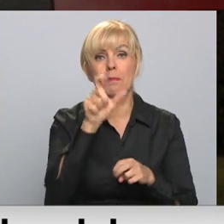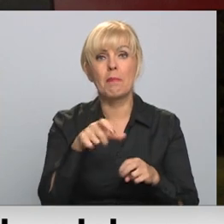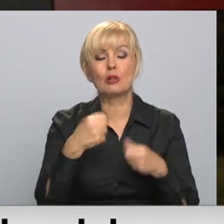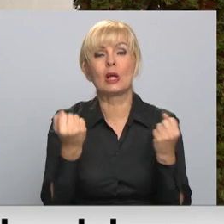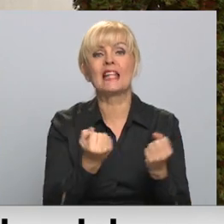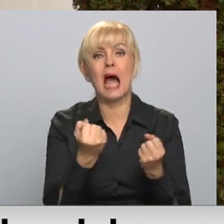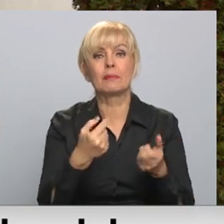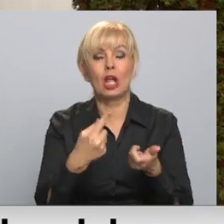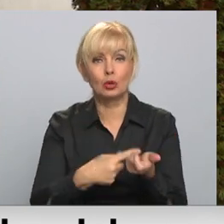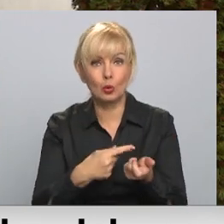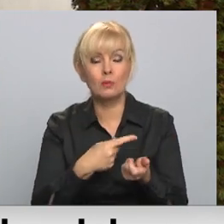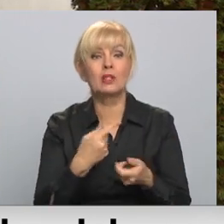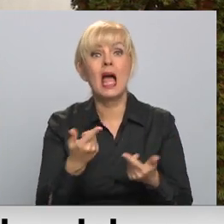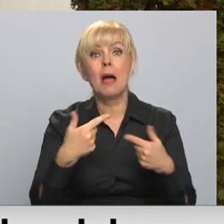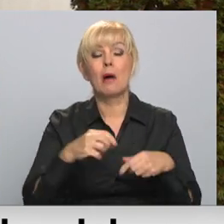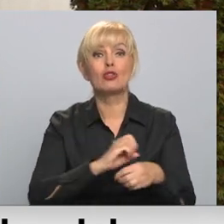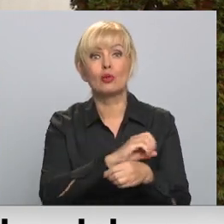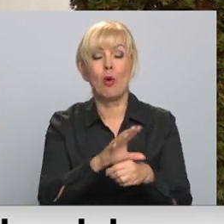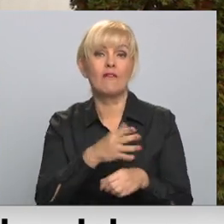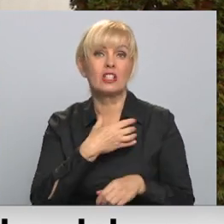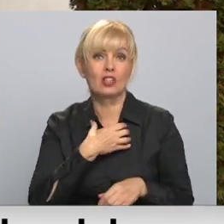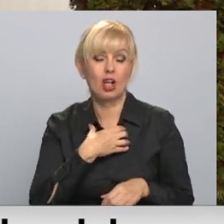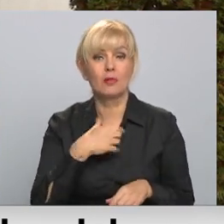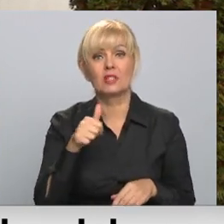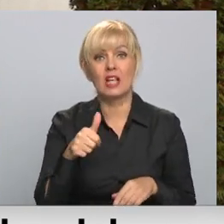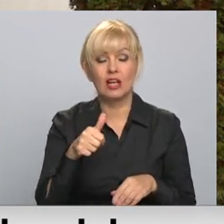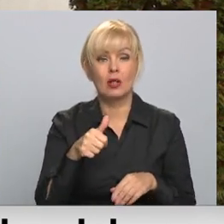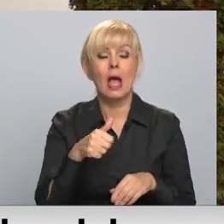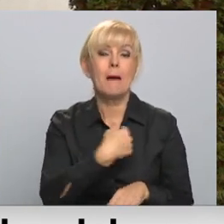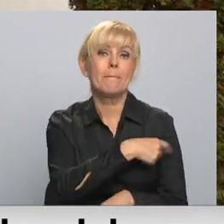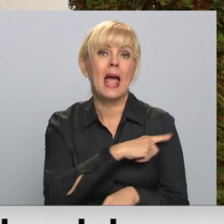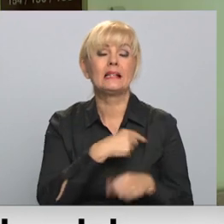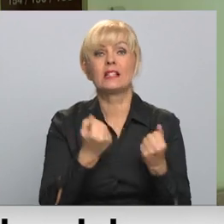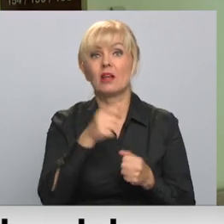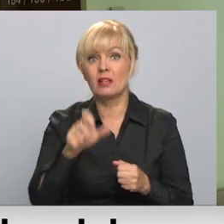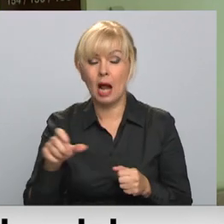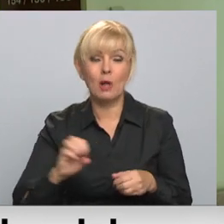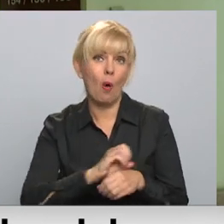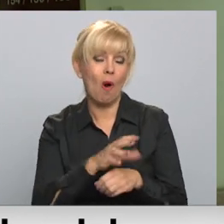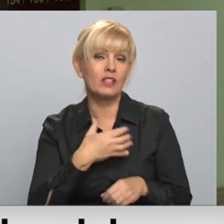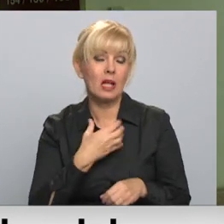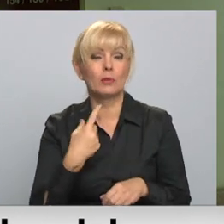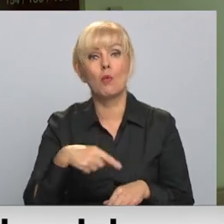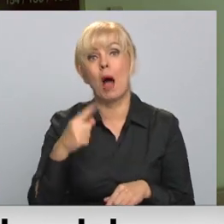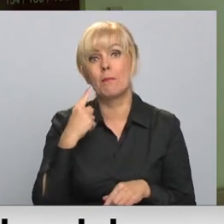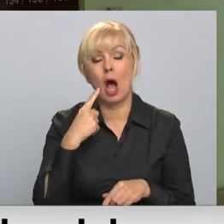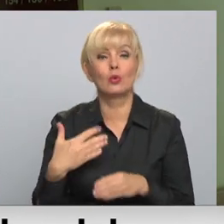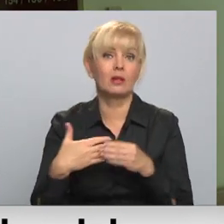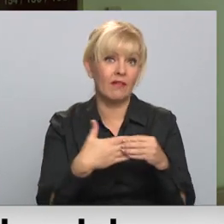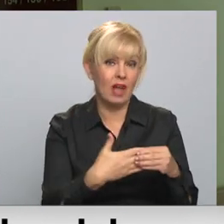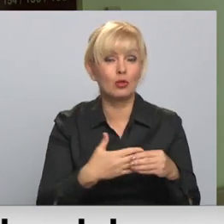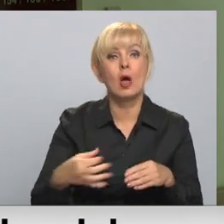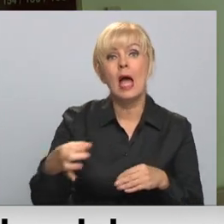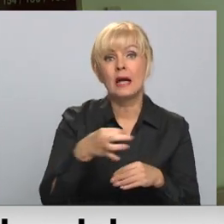trūkums. Pašlaik Madonas slimnīca ar COVID-19 saslimuši 6 medicīnas darbinieki. Covid slimnieki no Madonas pagaidām tiek vesti uz